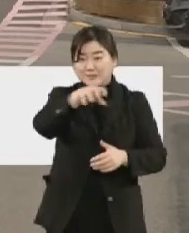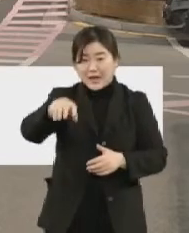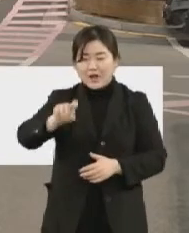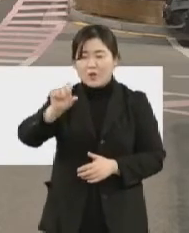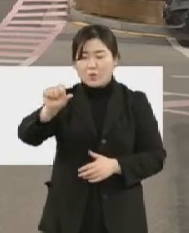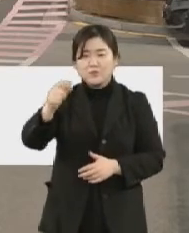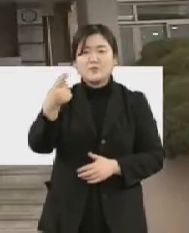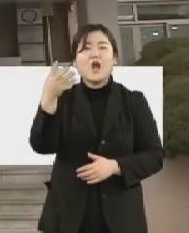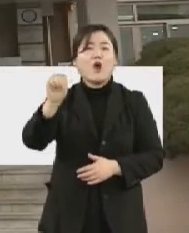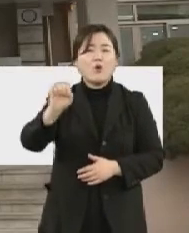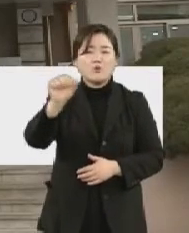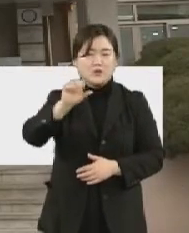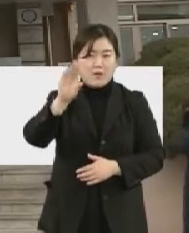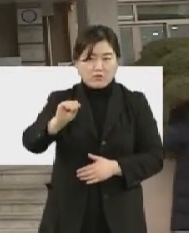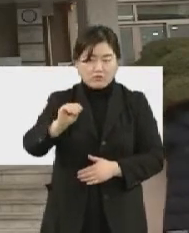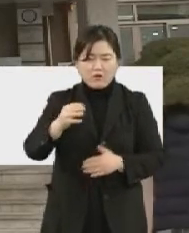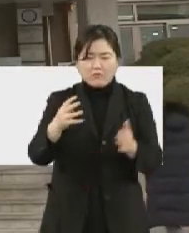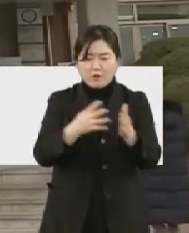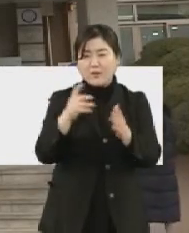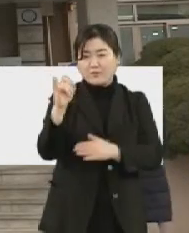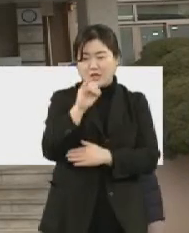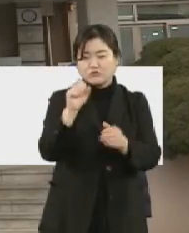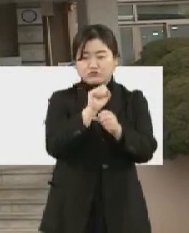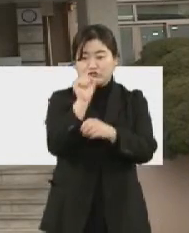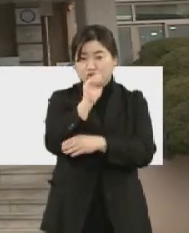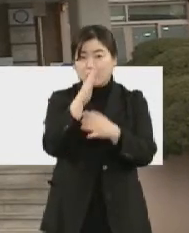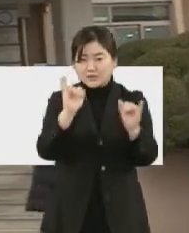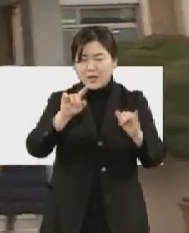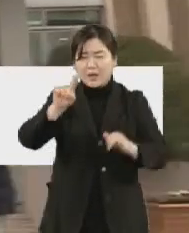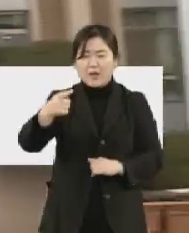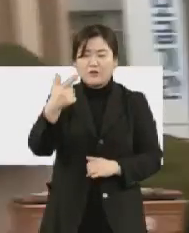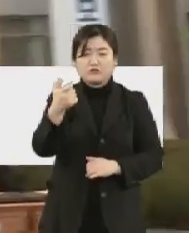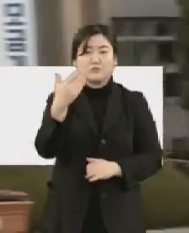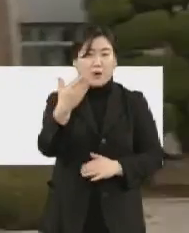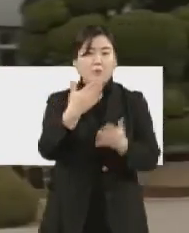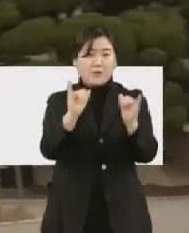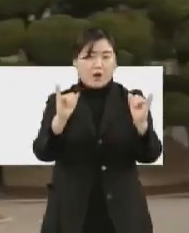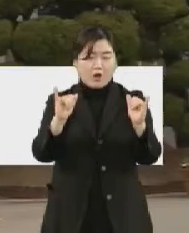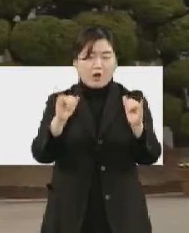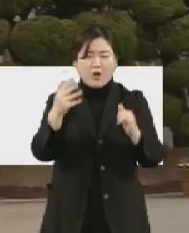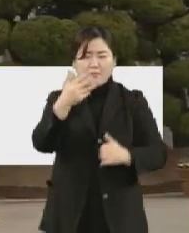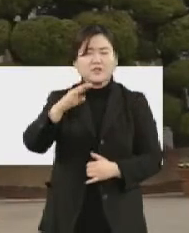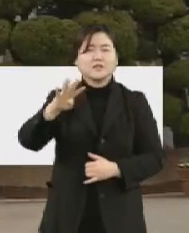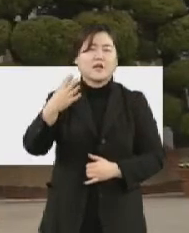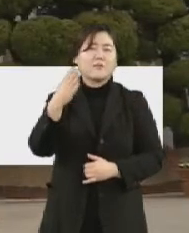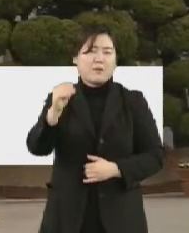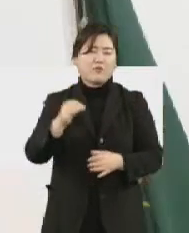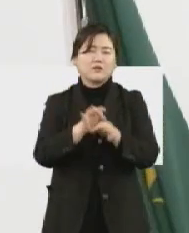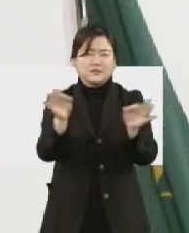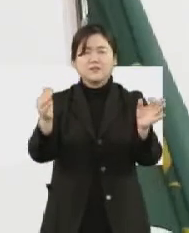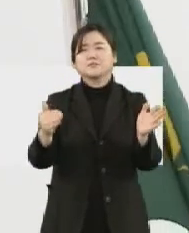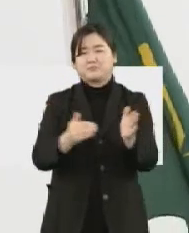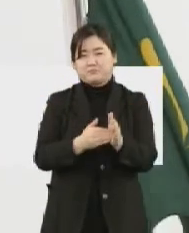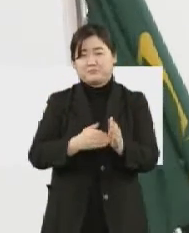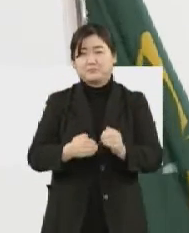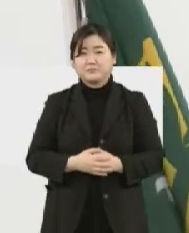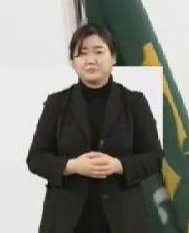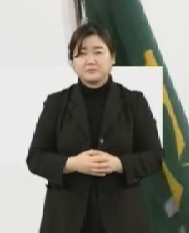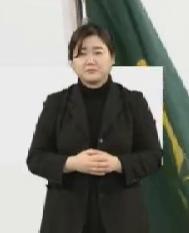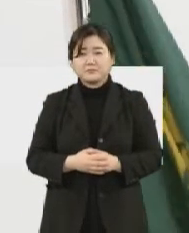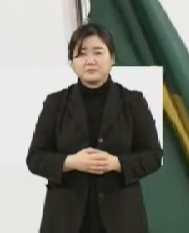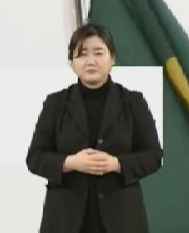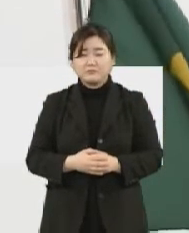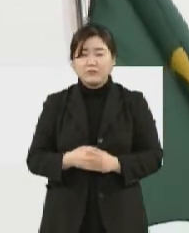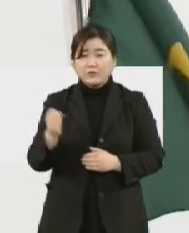50 이뤄 5000여 만원 법인 택시 운전자 뱅 개수나 문명의 8천 4백 여 만원에 지급했습니다